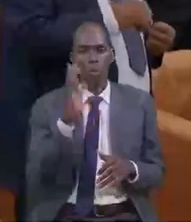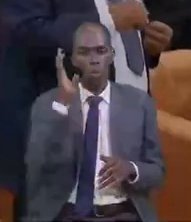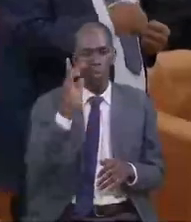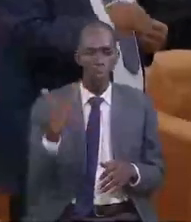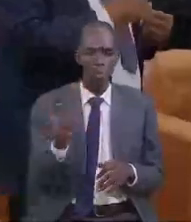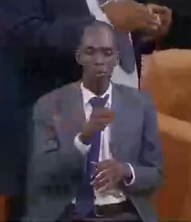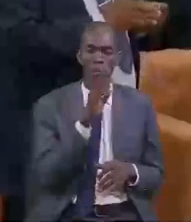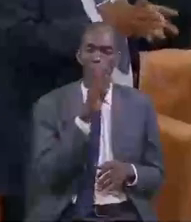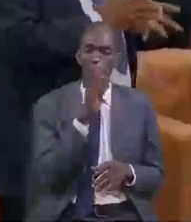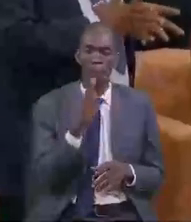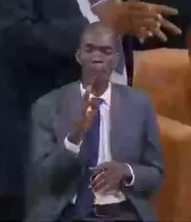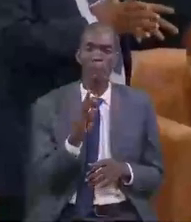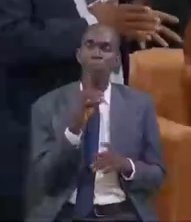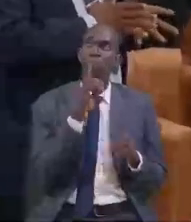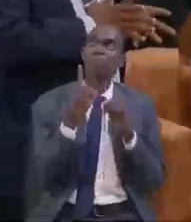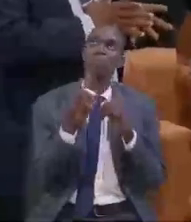Parlez au Seigneur,